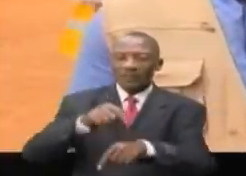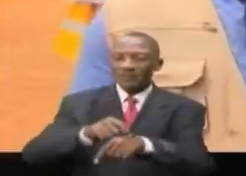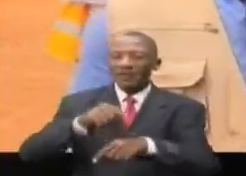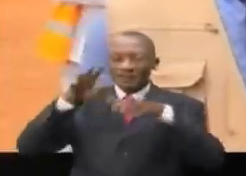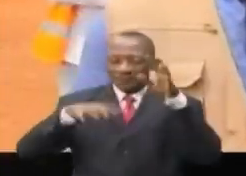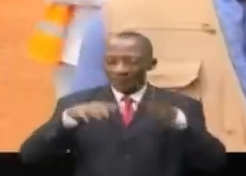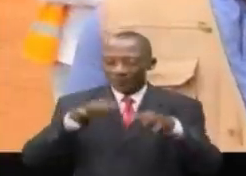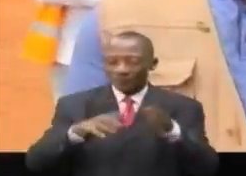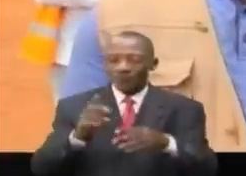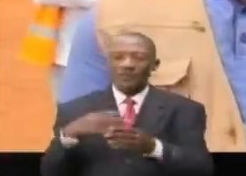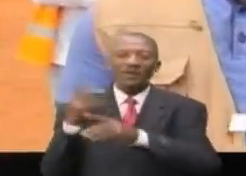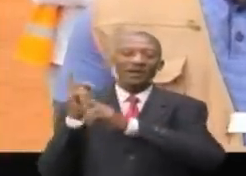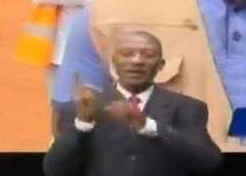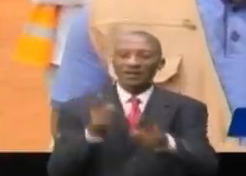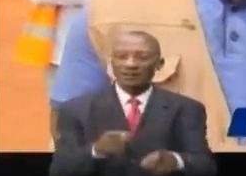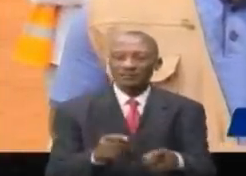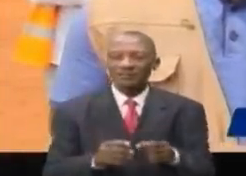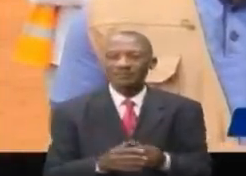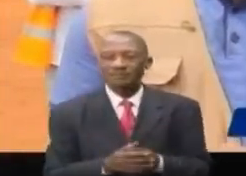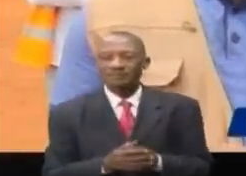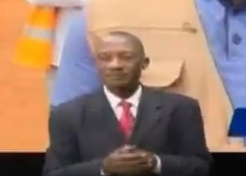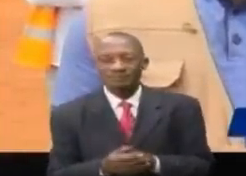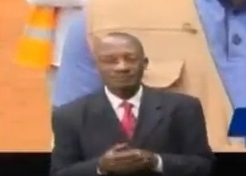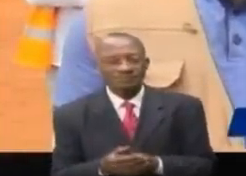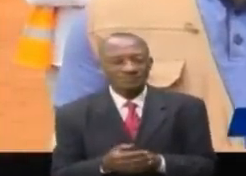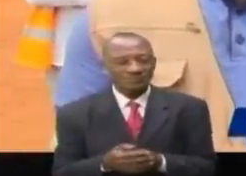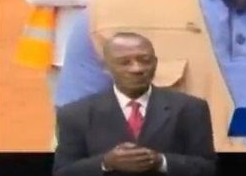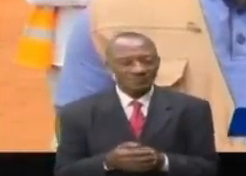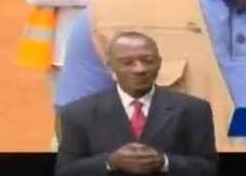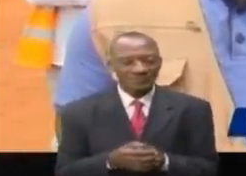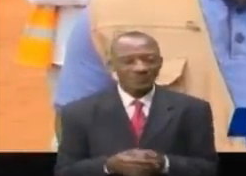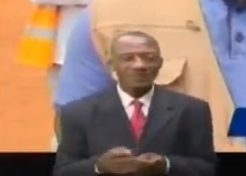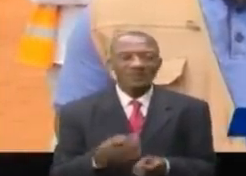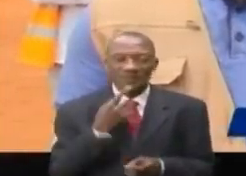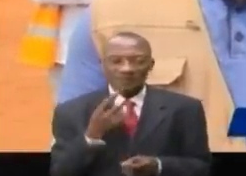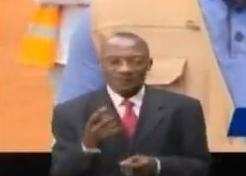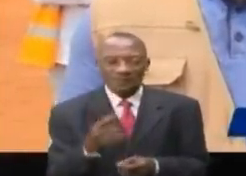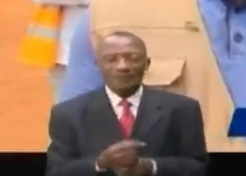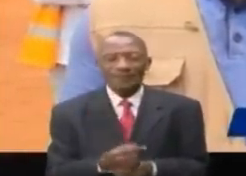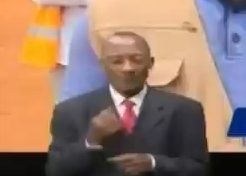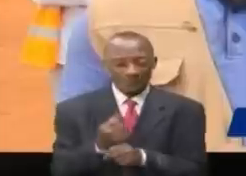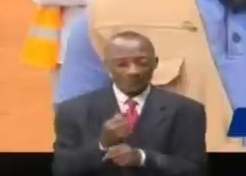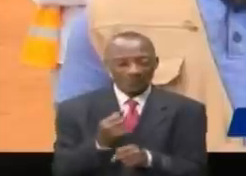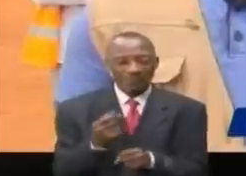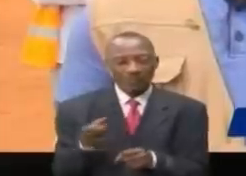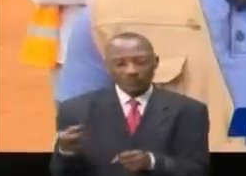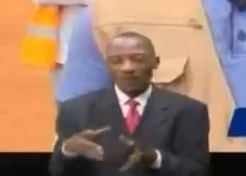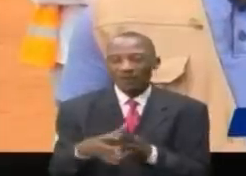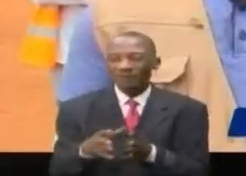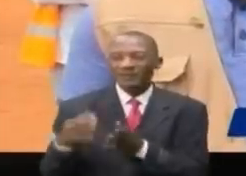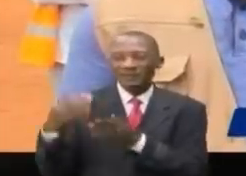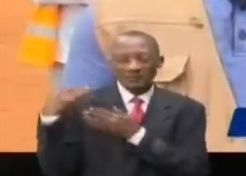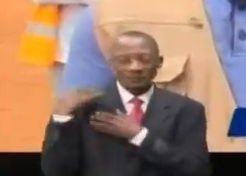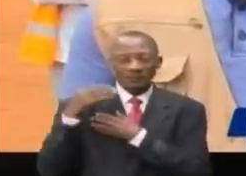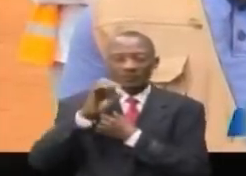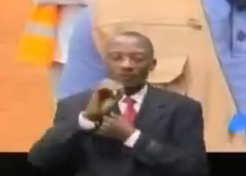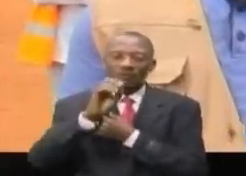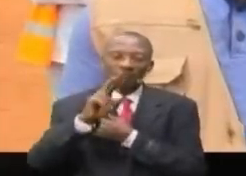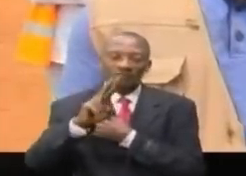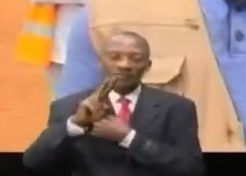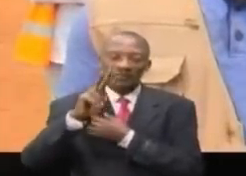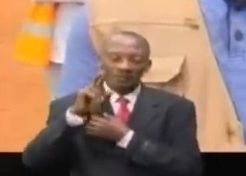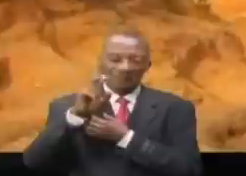avec les DP de l'OVD que les travaux sont en train de se